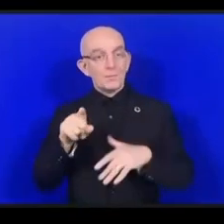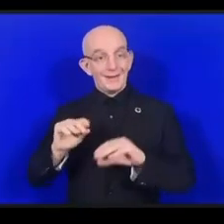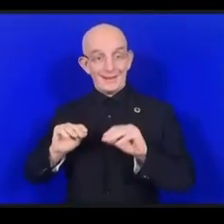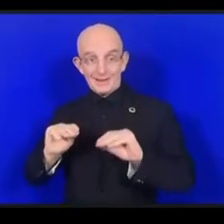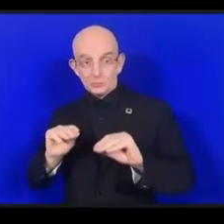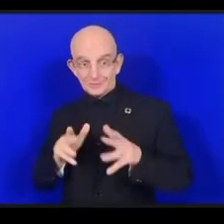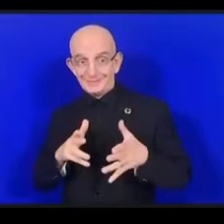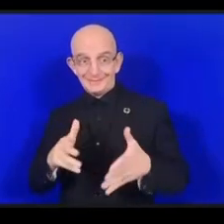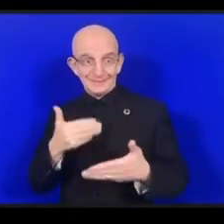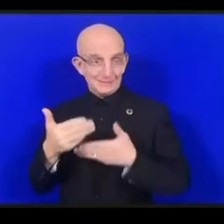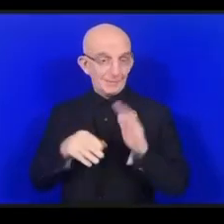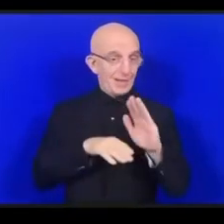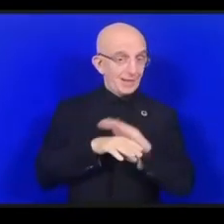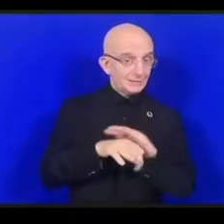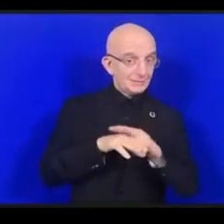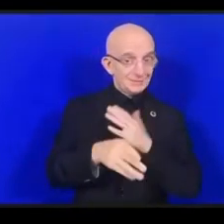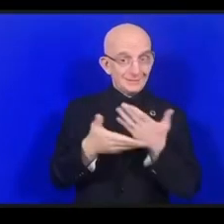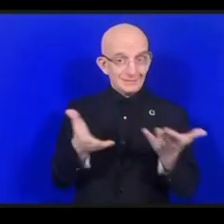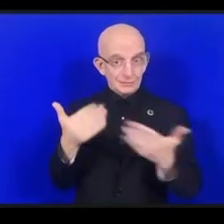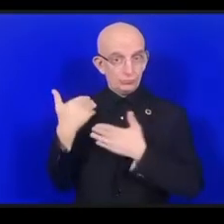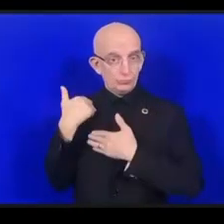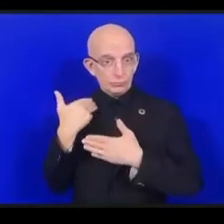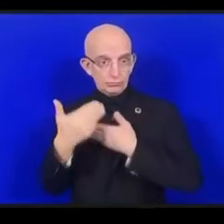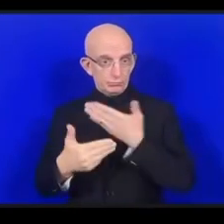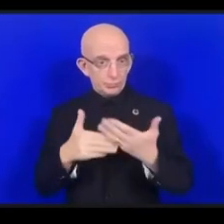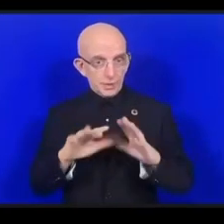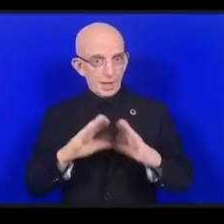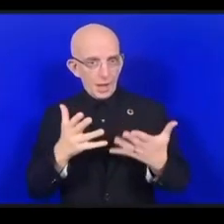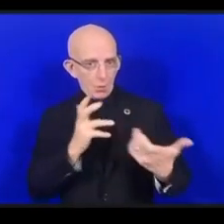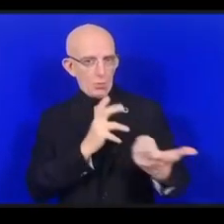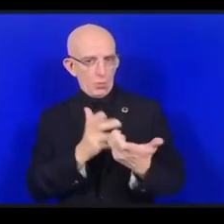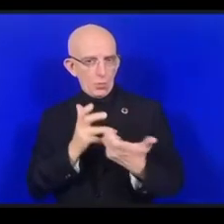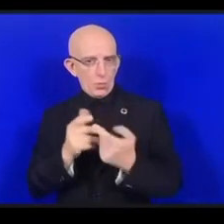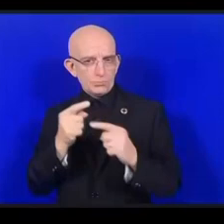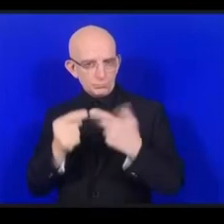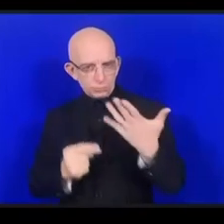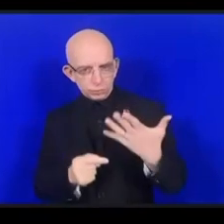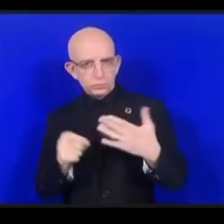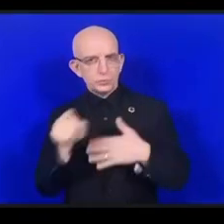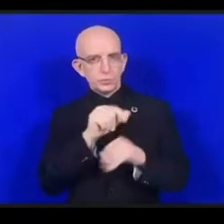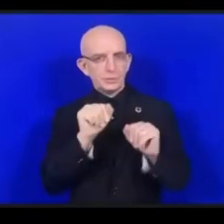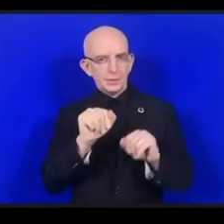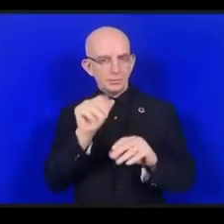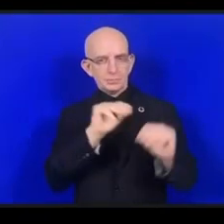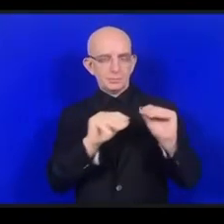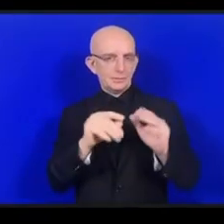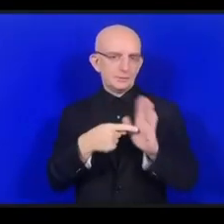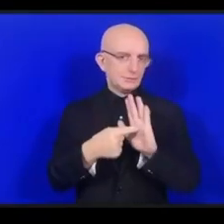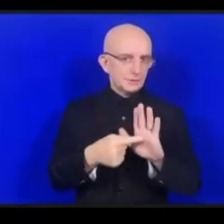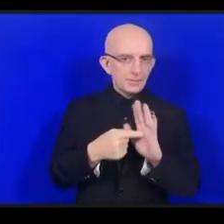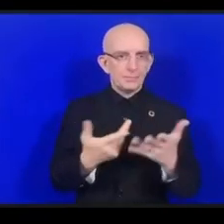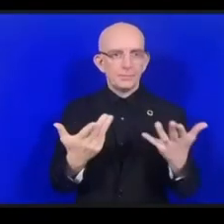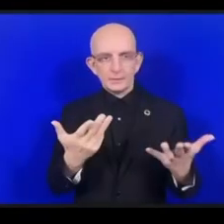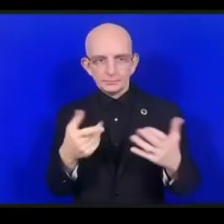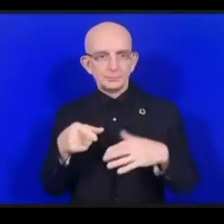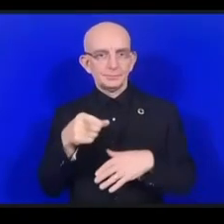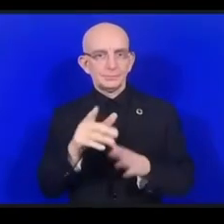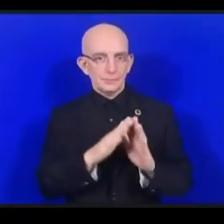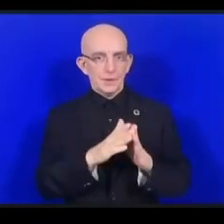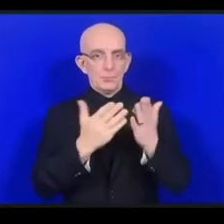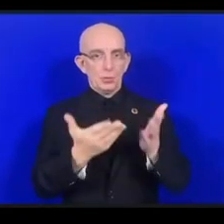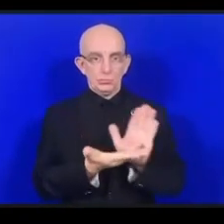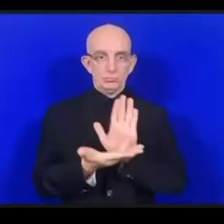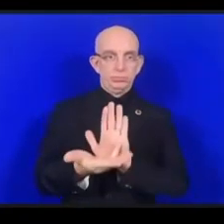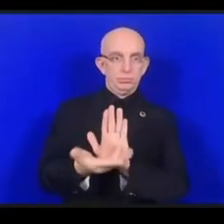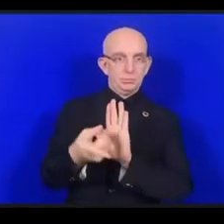说化学课上怎么样把一本书给到一个同学的手上，而不是说